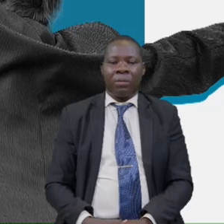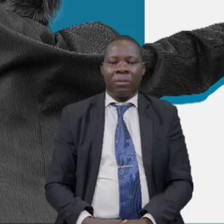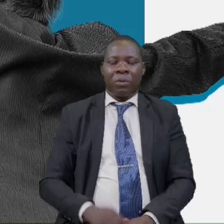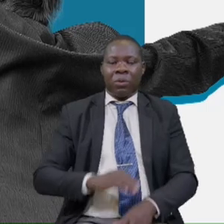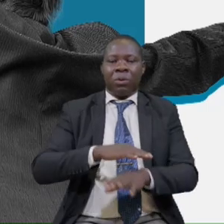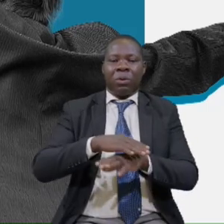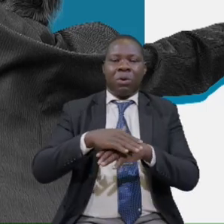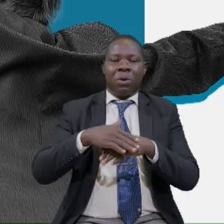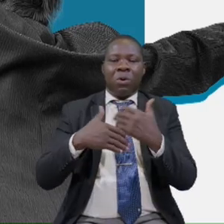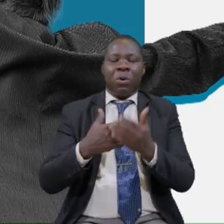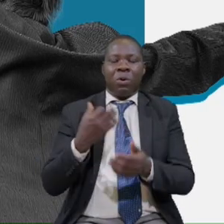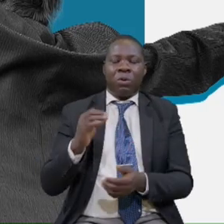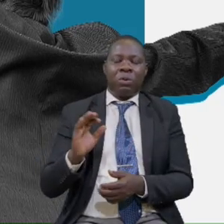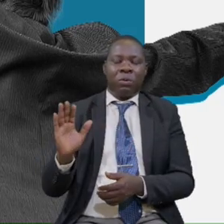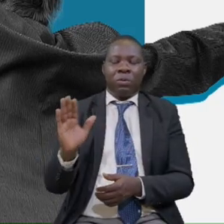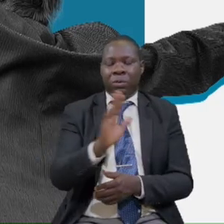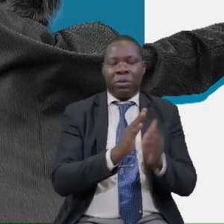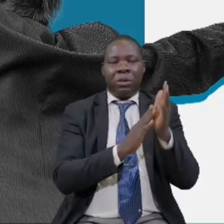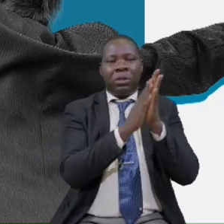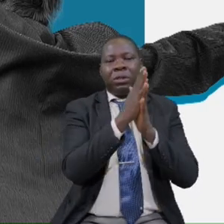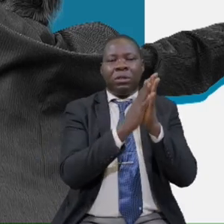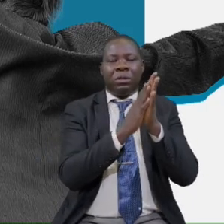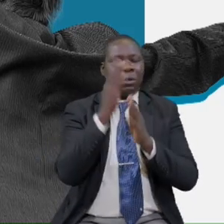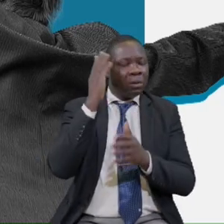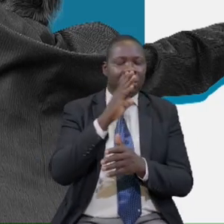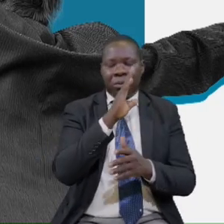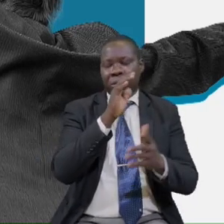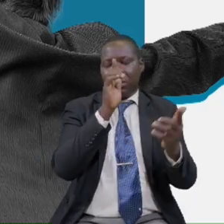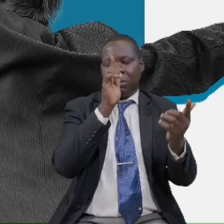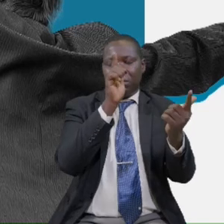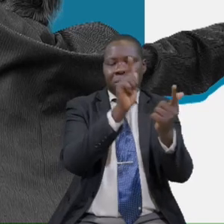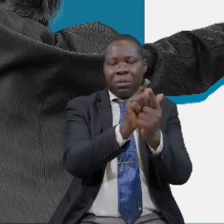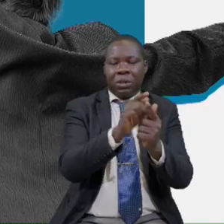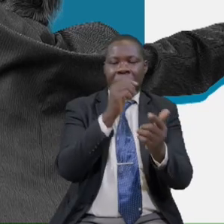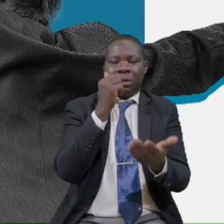tous vos désirs seront subvenus.